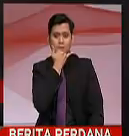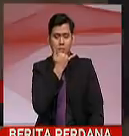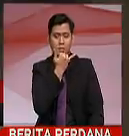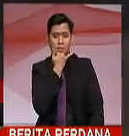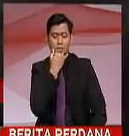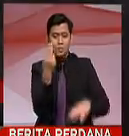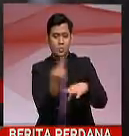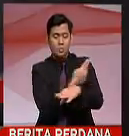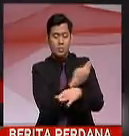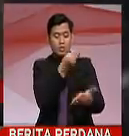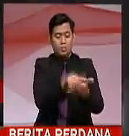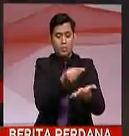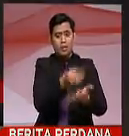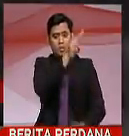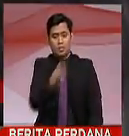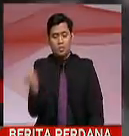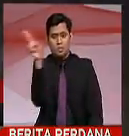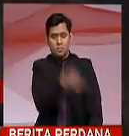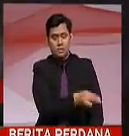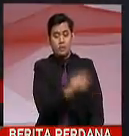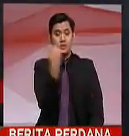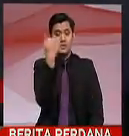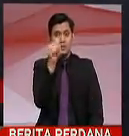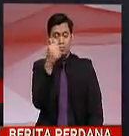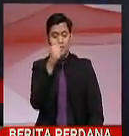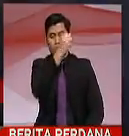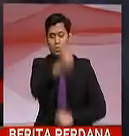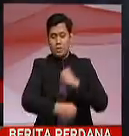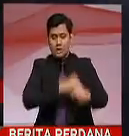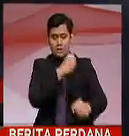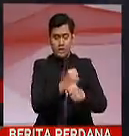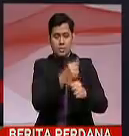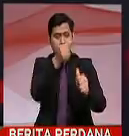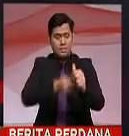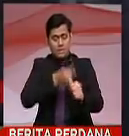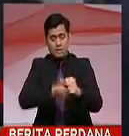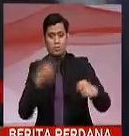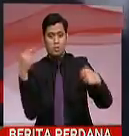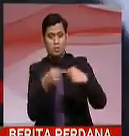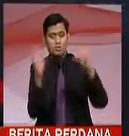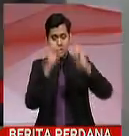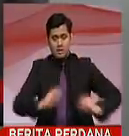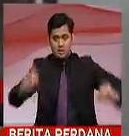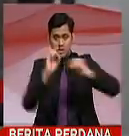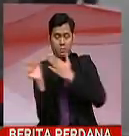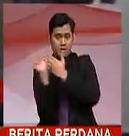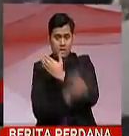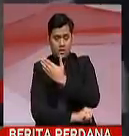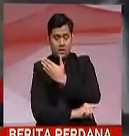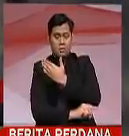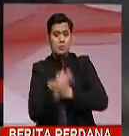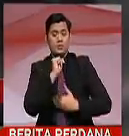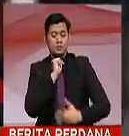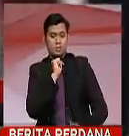Amla Datsun Ajib juga dihukum penjara 10 tahun setiap pertumbuhan tiada hukuman denda dikenakan terhadap keamanan dan